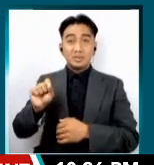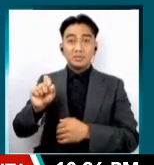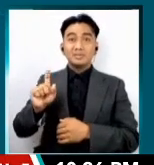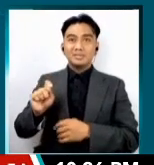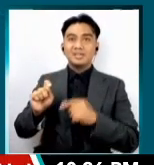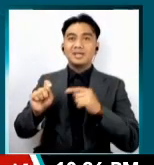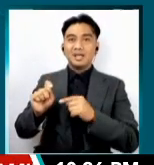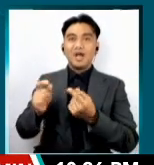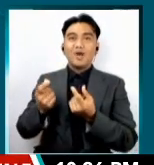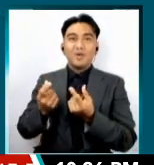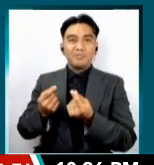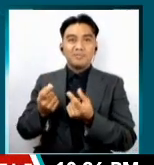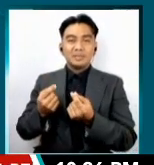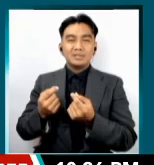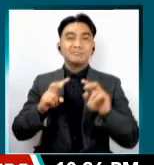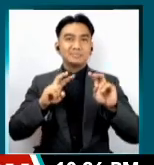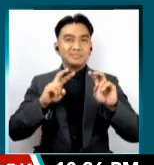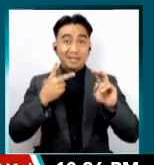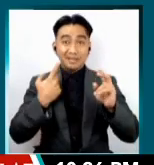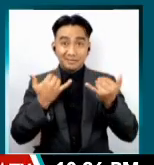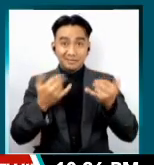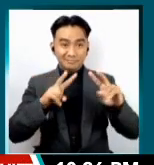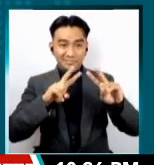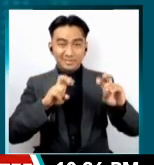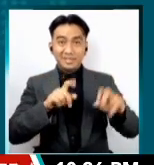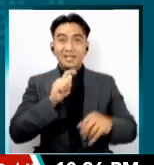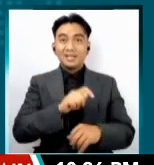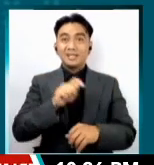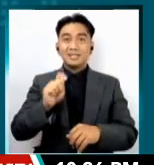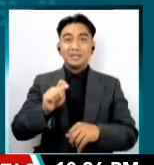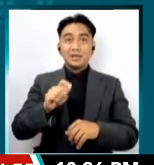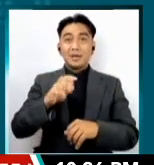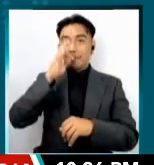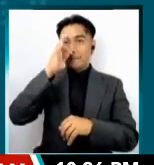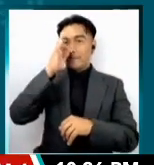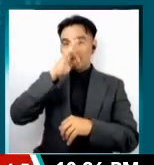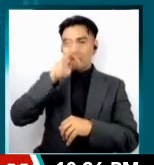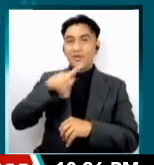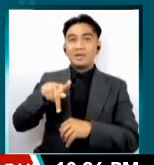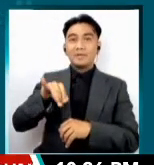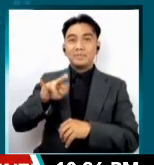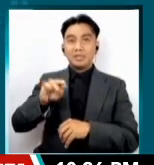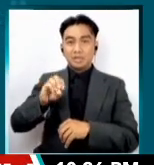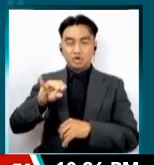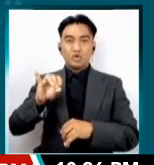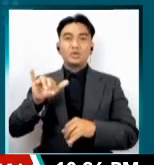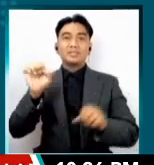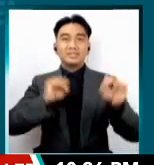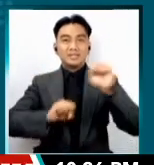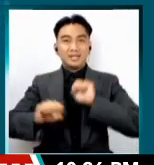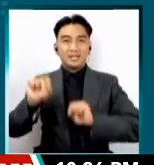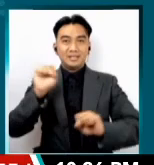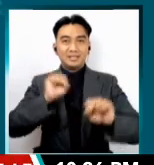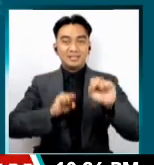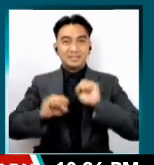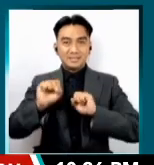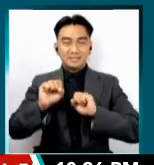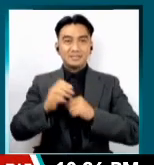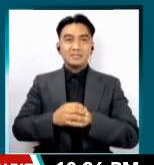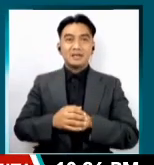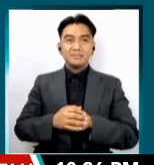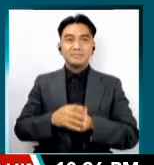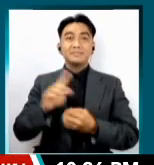nyo na sa TikTok ang username na Pinoy Science, account ng Philippine Council for Industry, Energy and Emerging